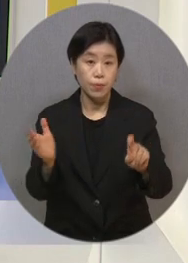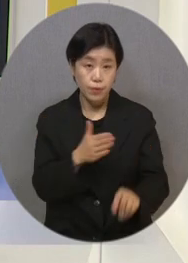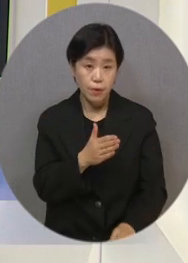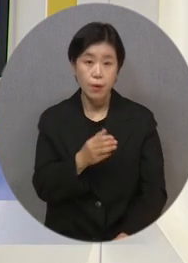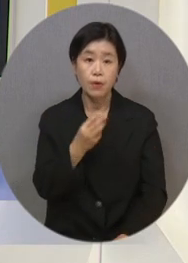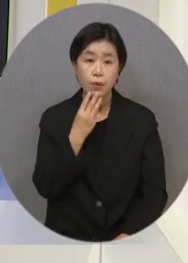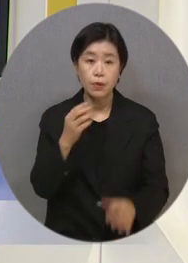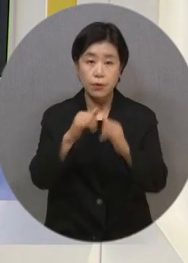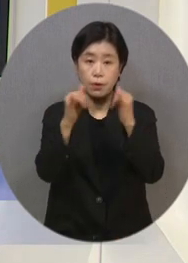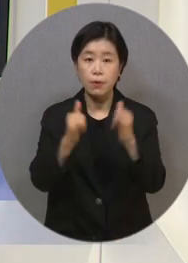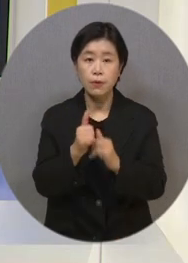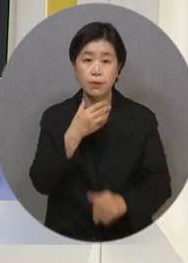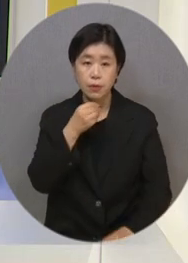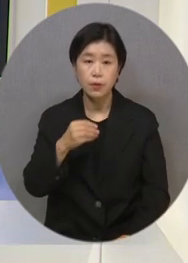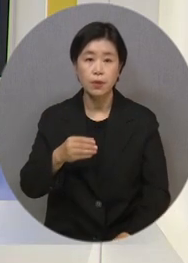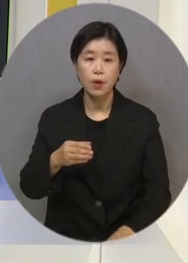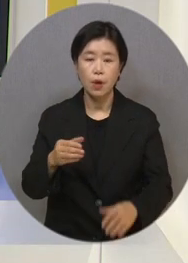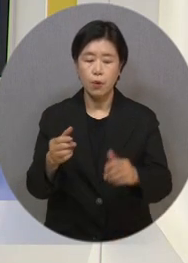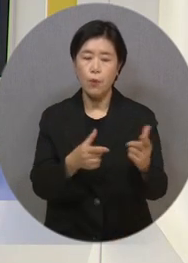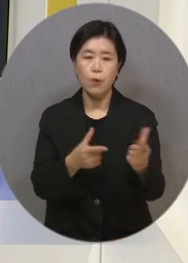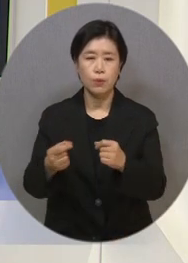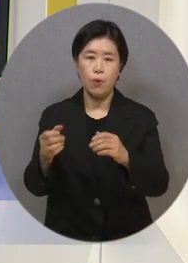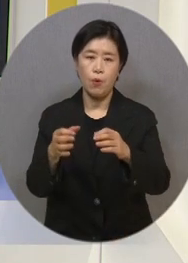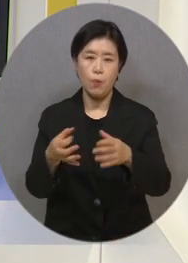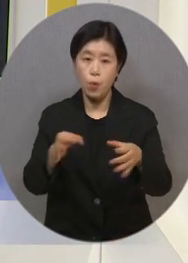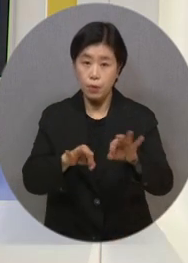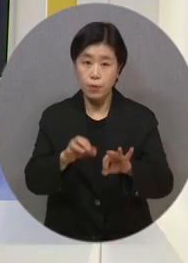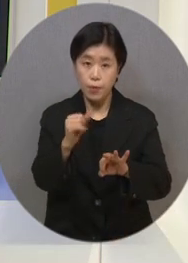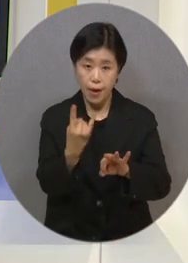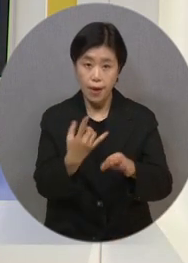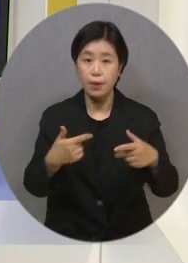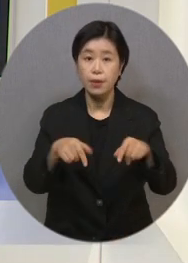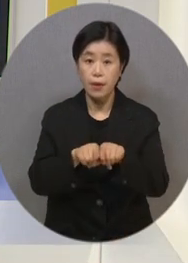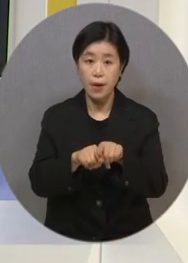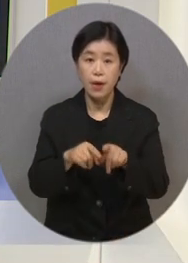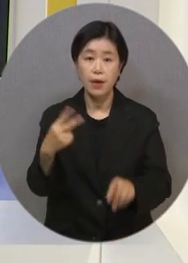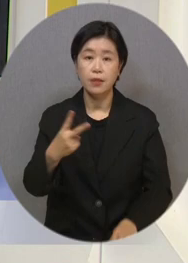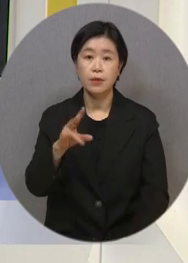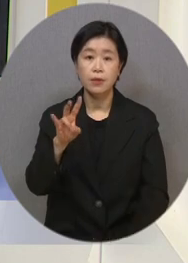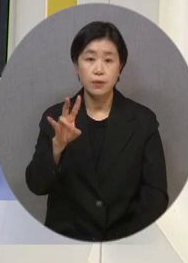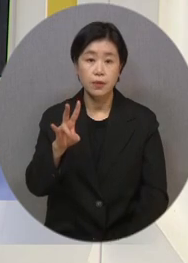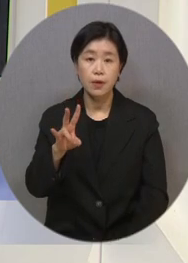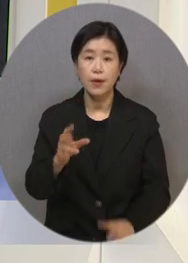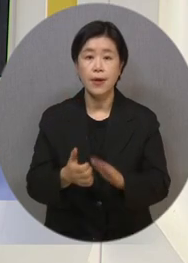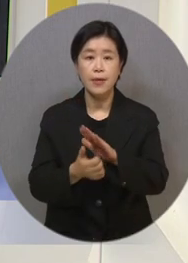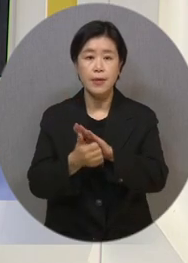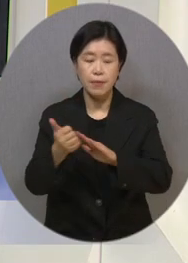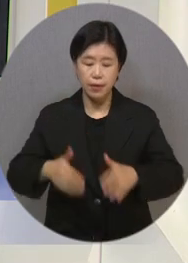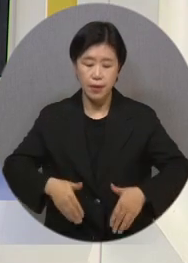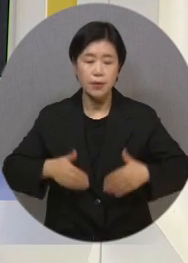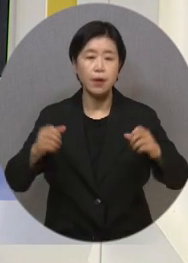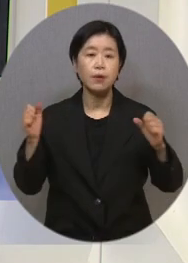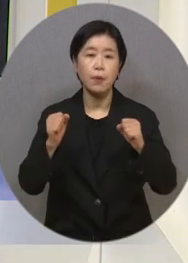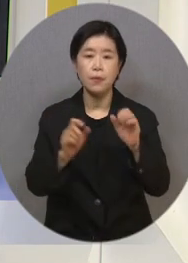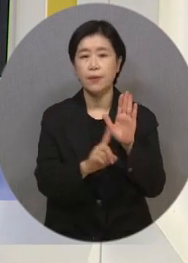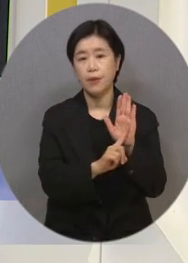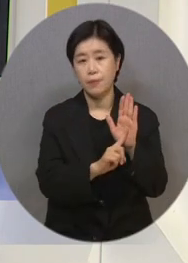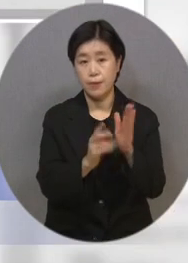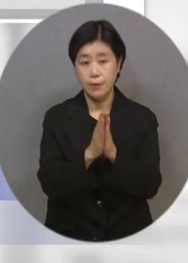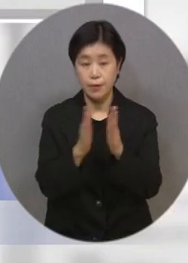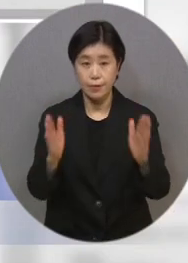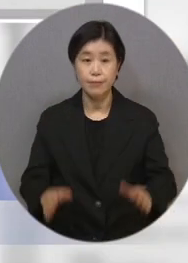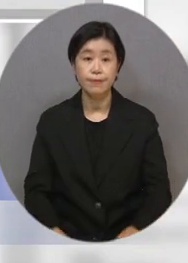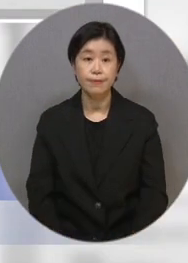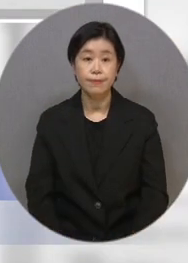서울 사회복지 공동모금회와 함께 2024 희망 온돌 따뜻한 겨울 나기 캠페인에 돌입했다는 소식입니다